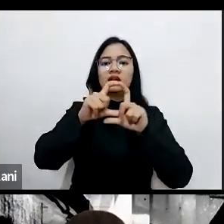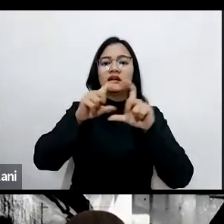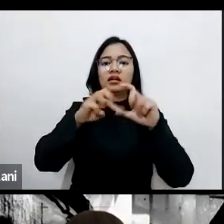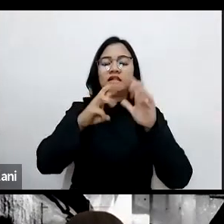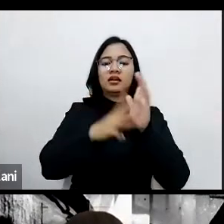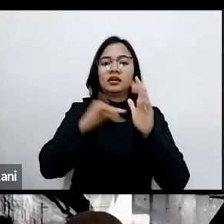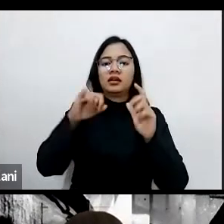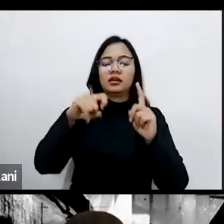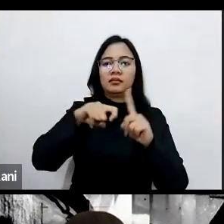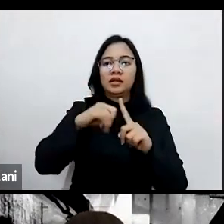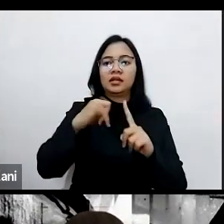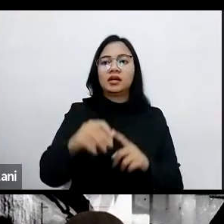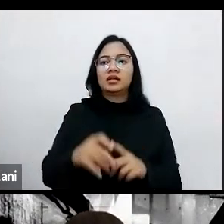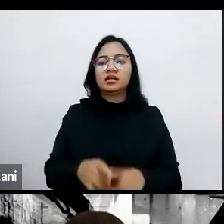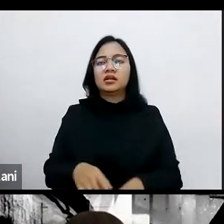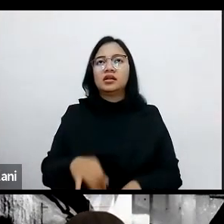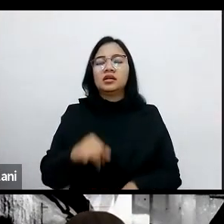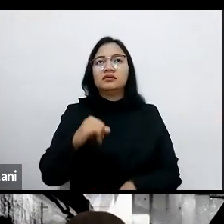dirumuskan oleh